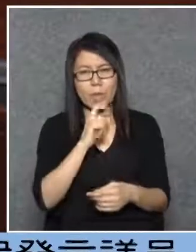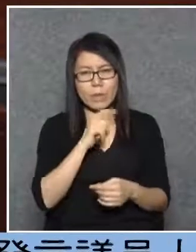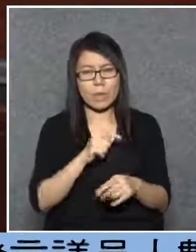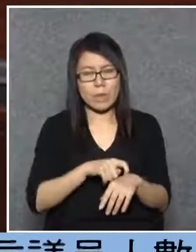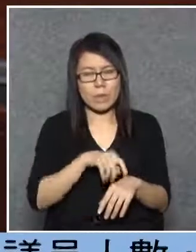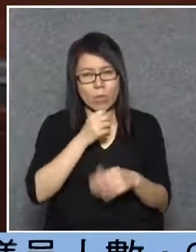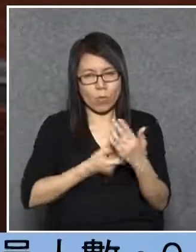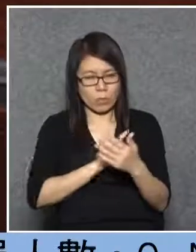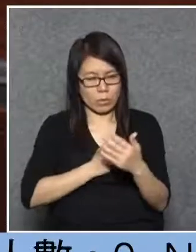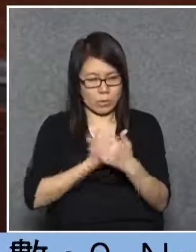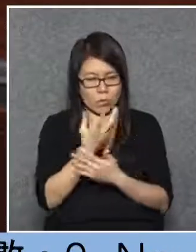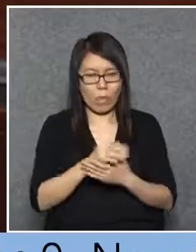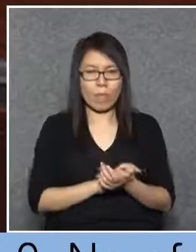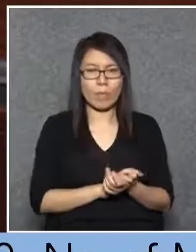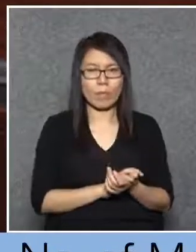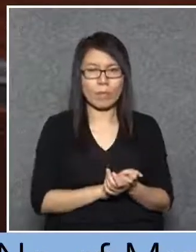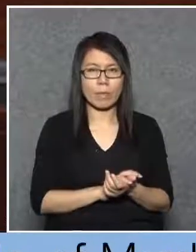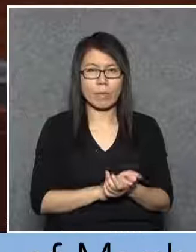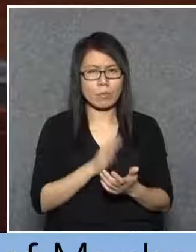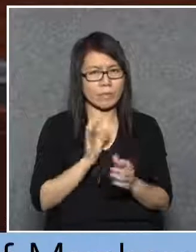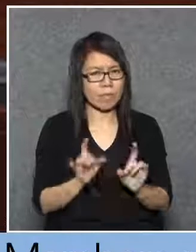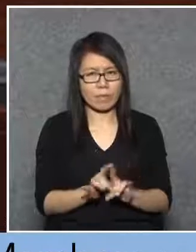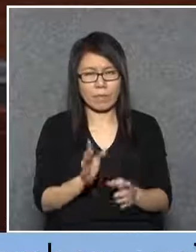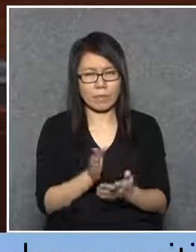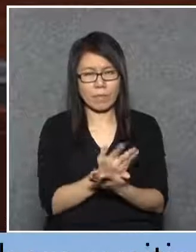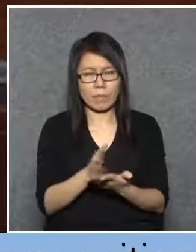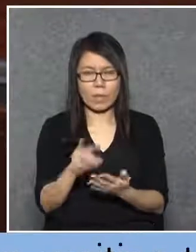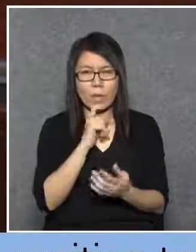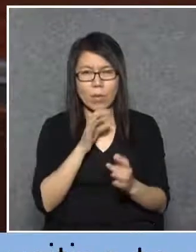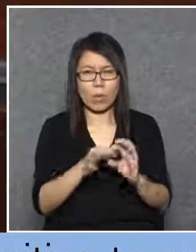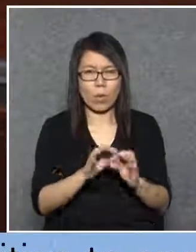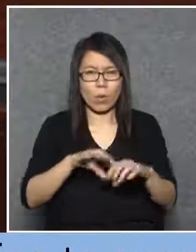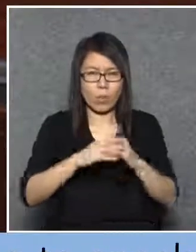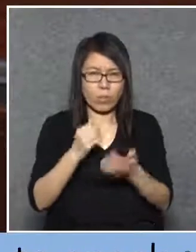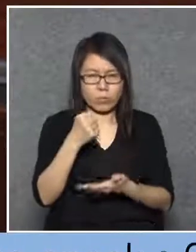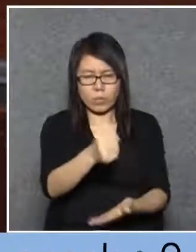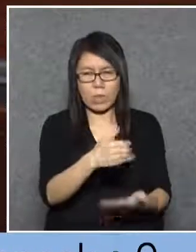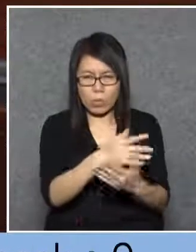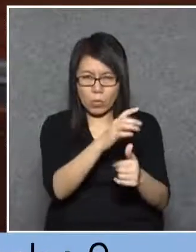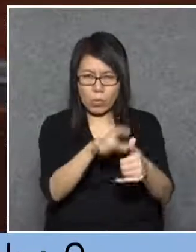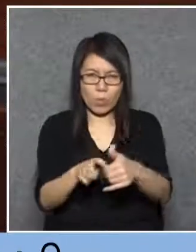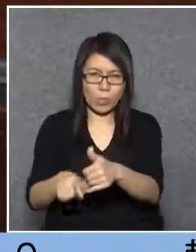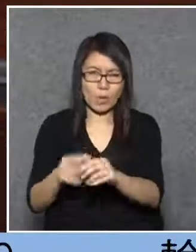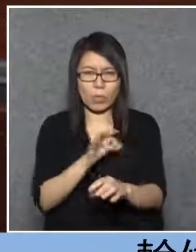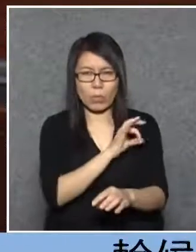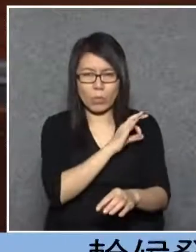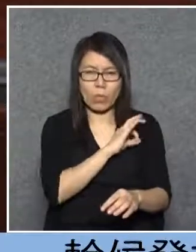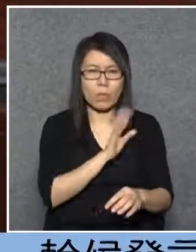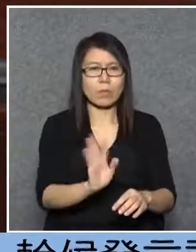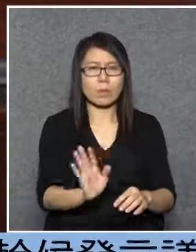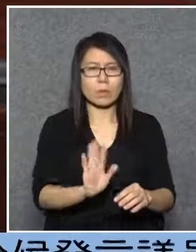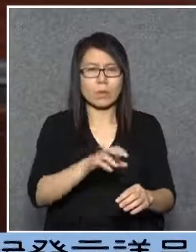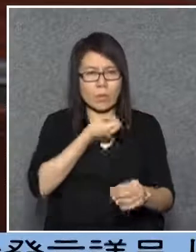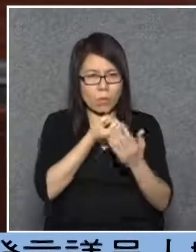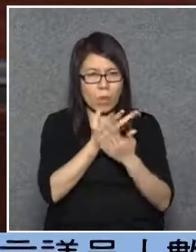出，有別於整筆個撥款運作的公共機構，個別有關機構無需向公眾